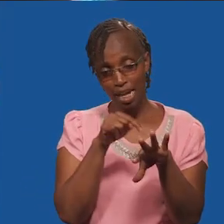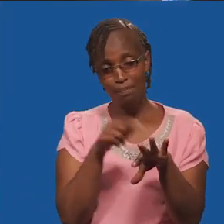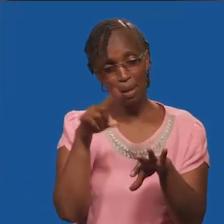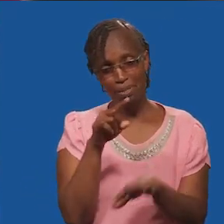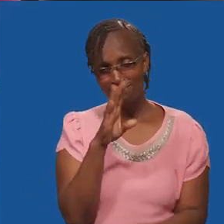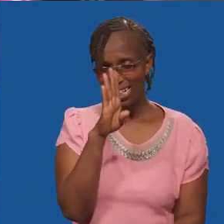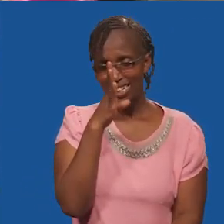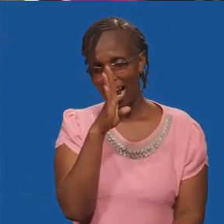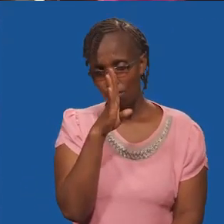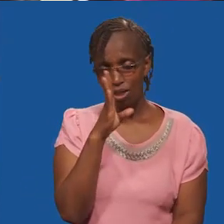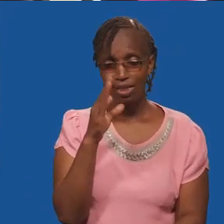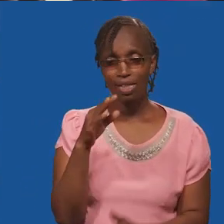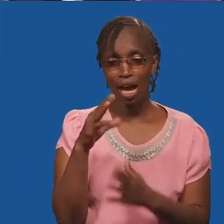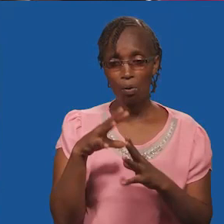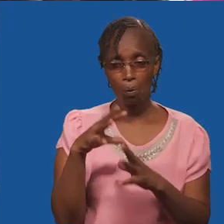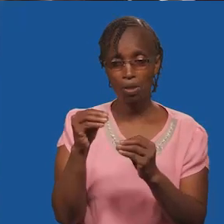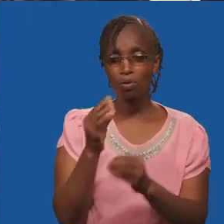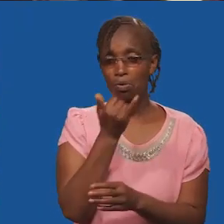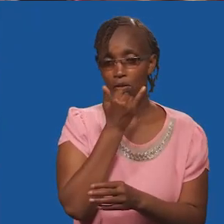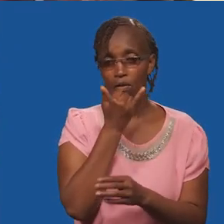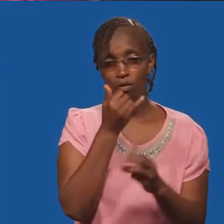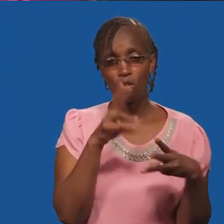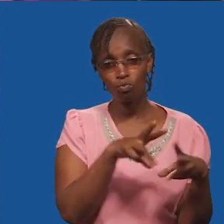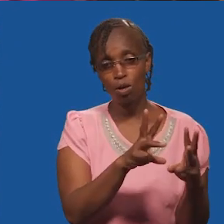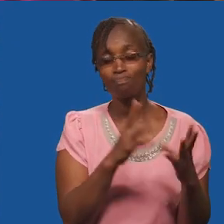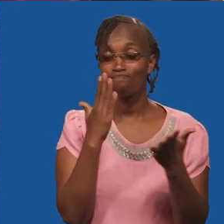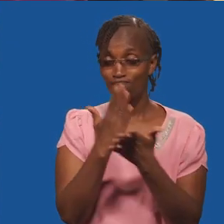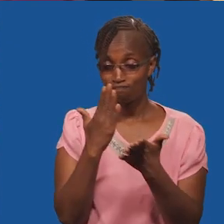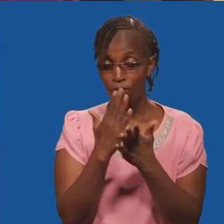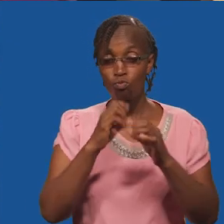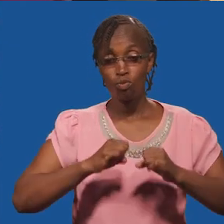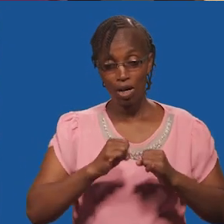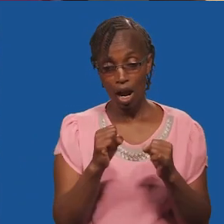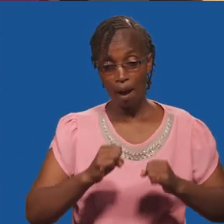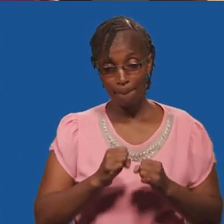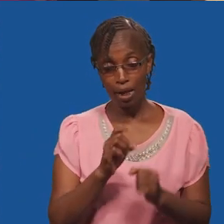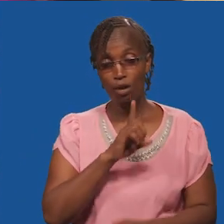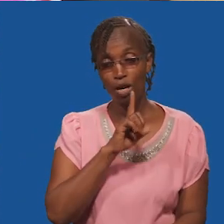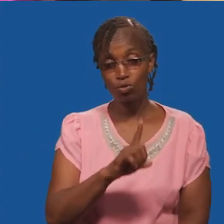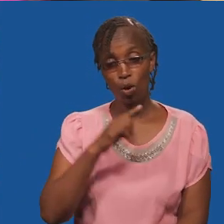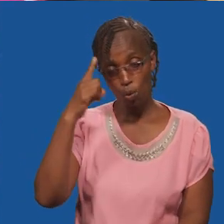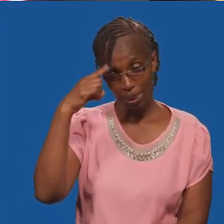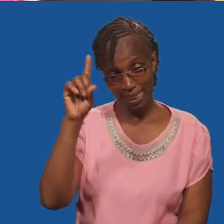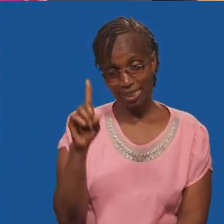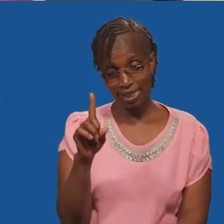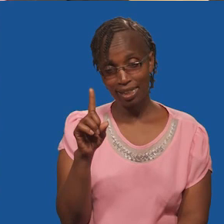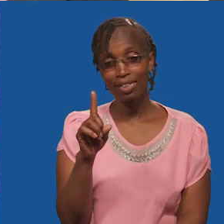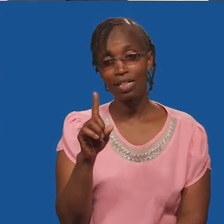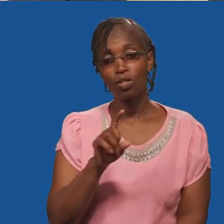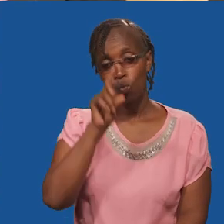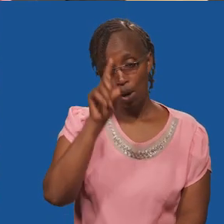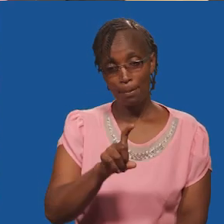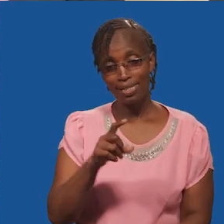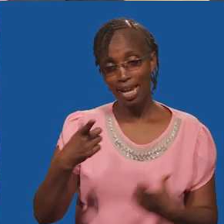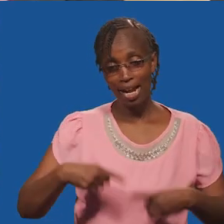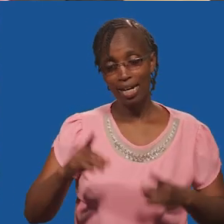waongoze vyema wanaposhuku wanaelekea kwa njia zisizofaa. Very happy and we are sure we are going to succeed. It